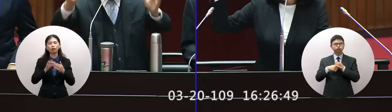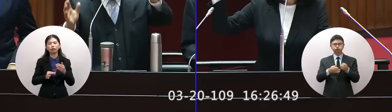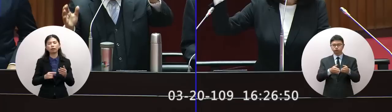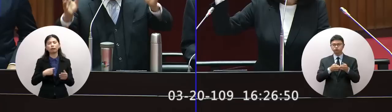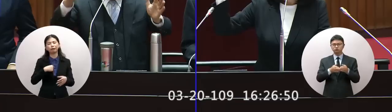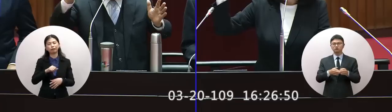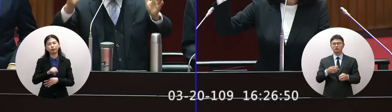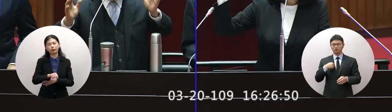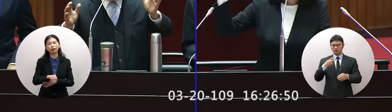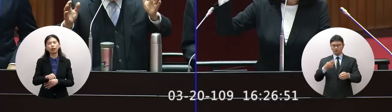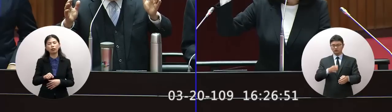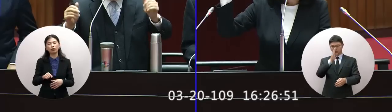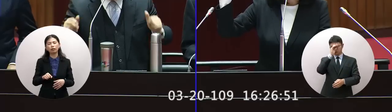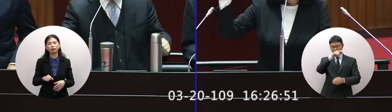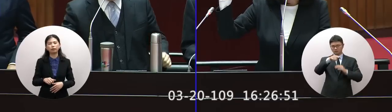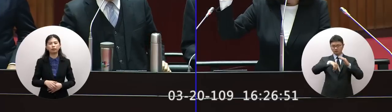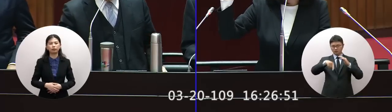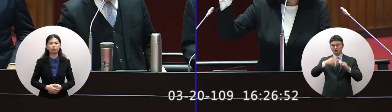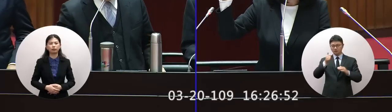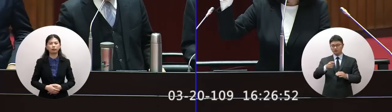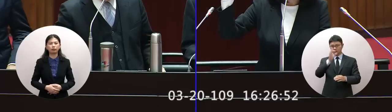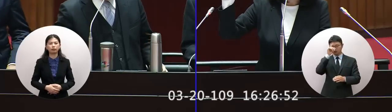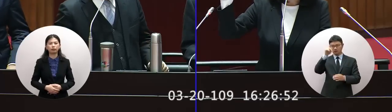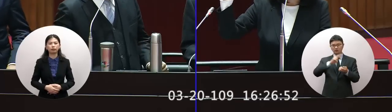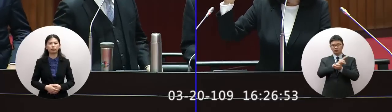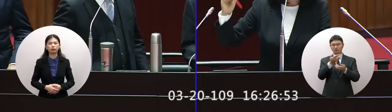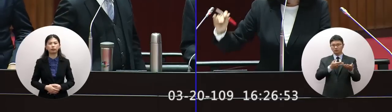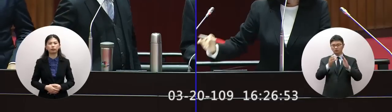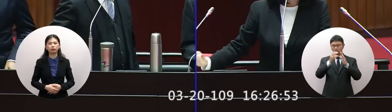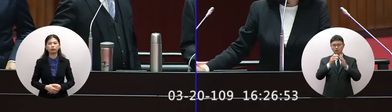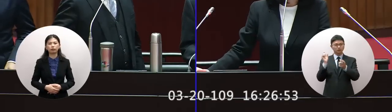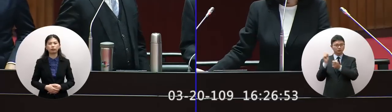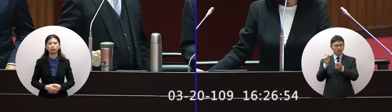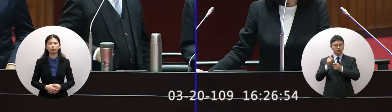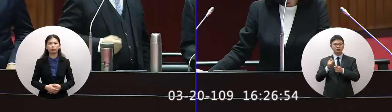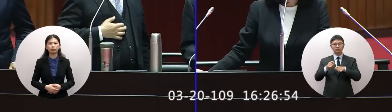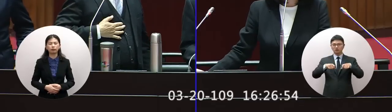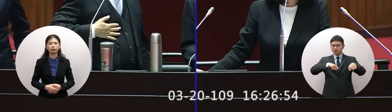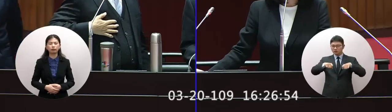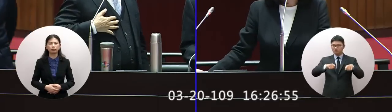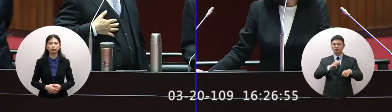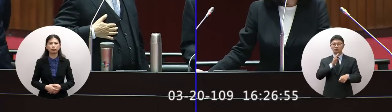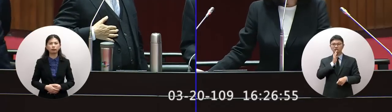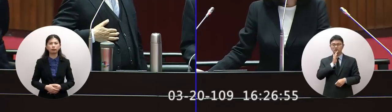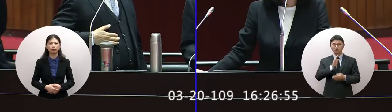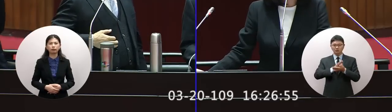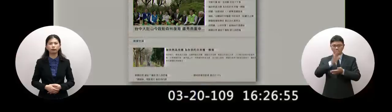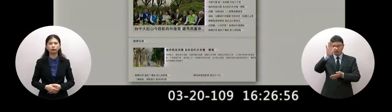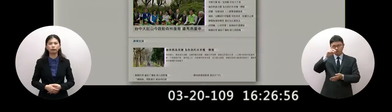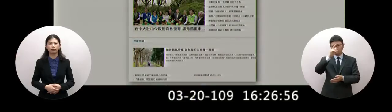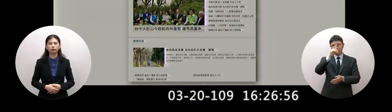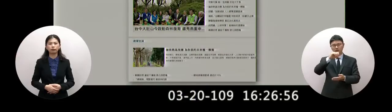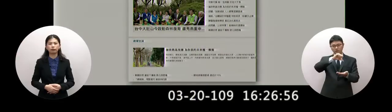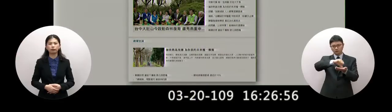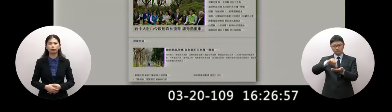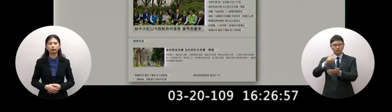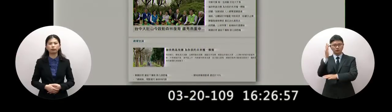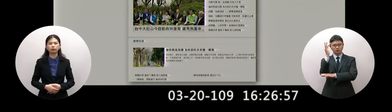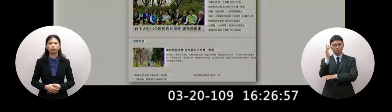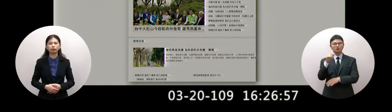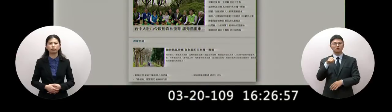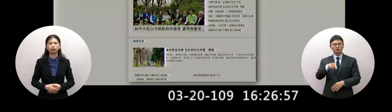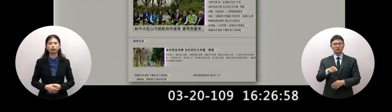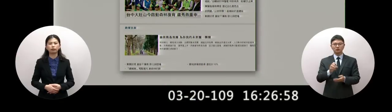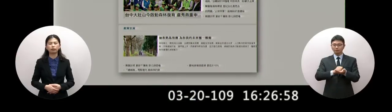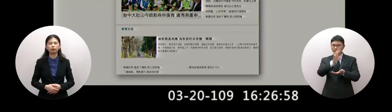那我再请院长看一下《联合报》最近的愿景工程，它的专题是“为未来种一棵树”。这